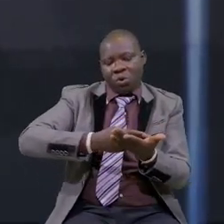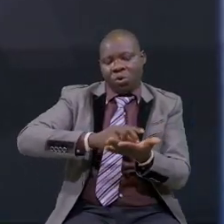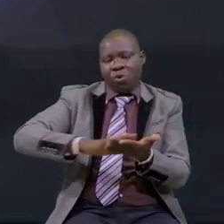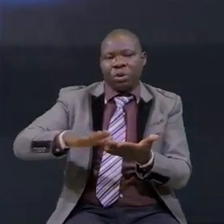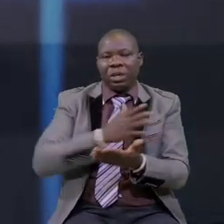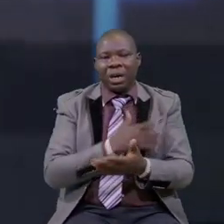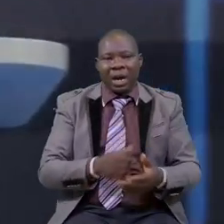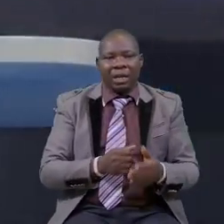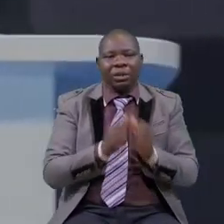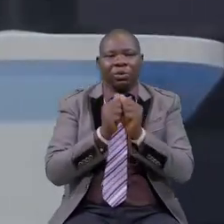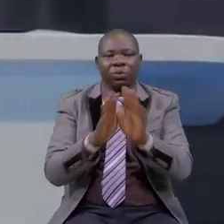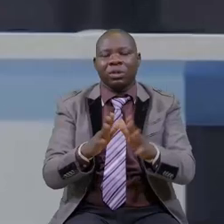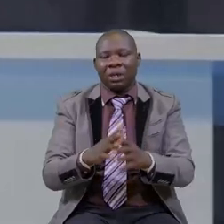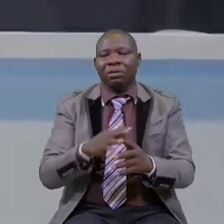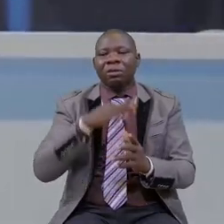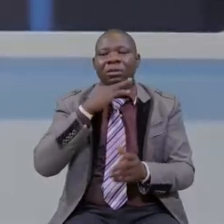irrépréhensible.